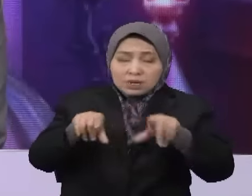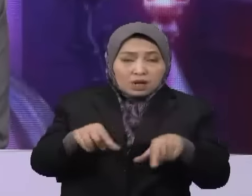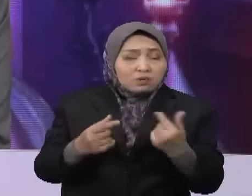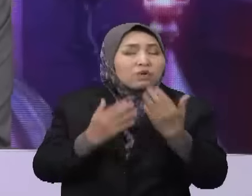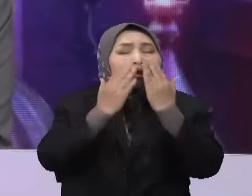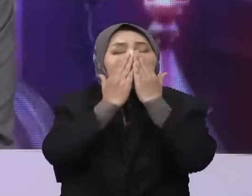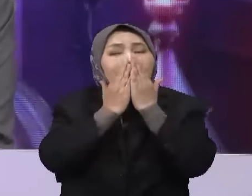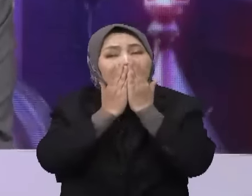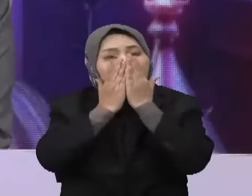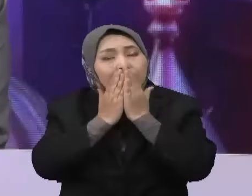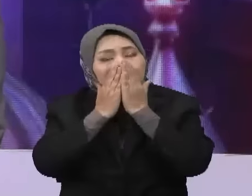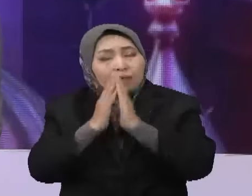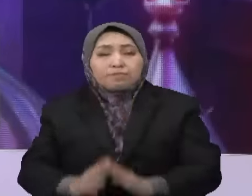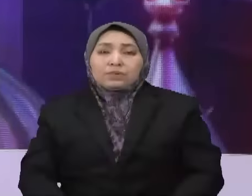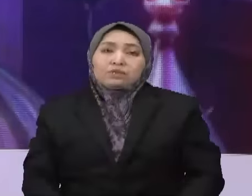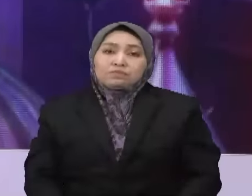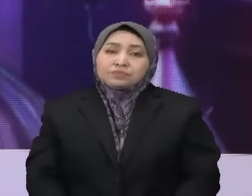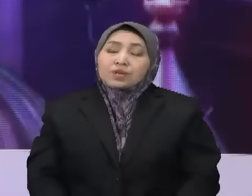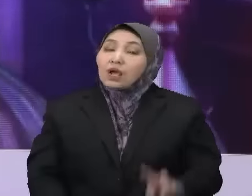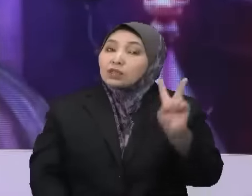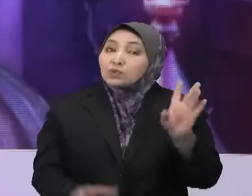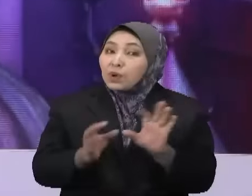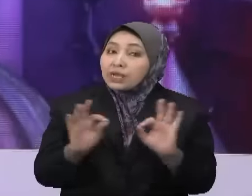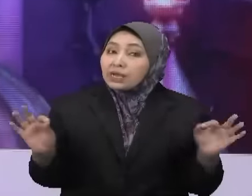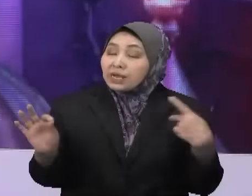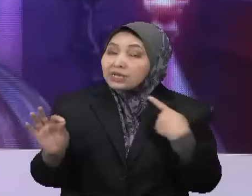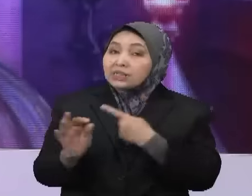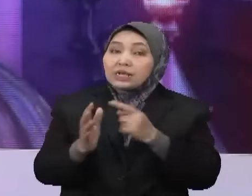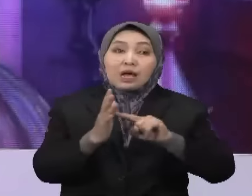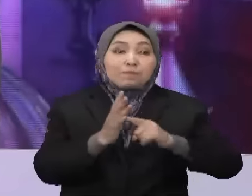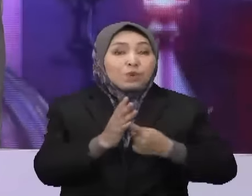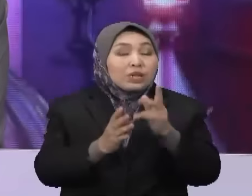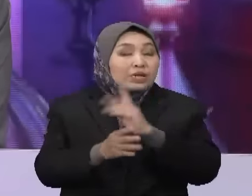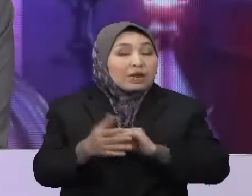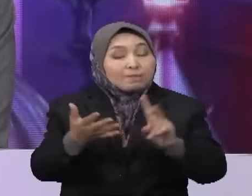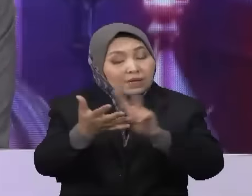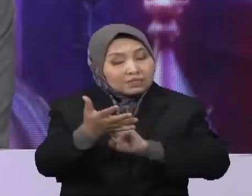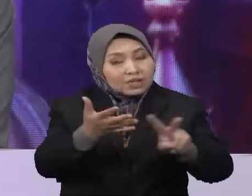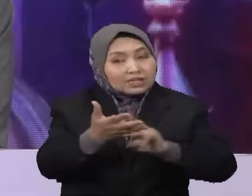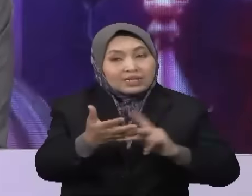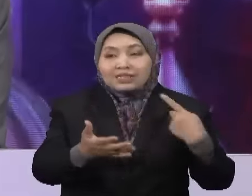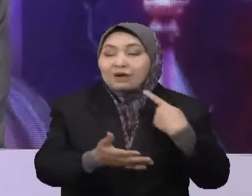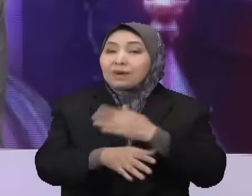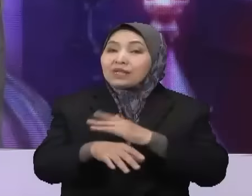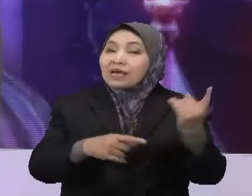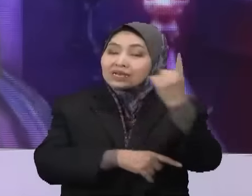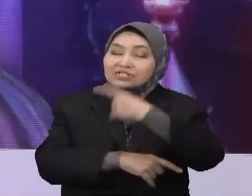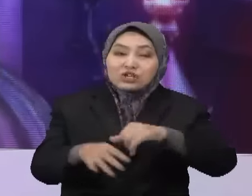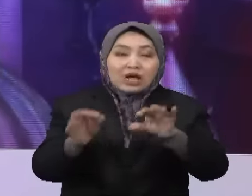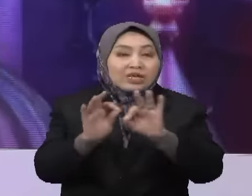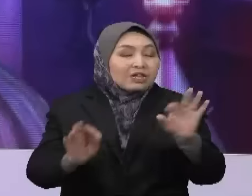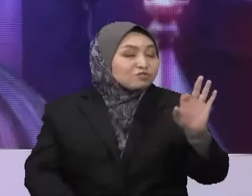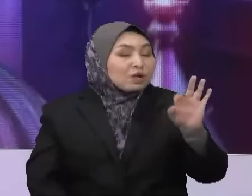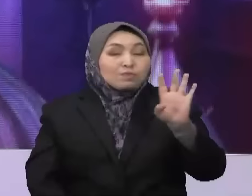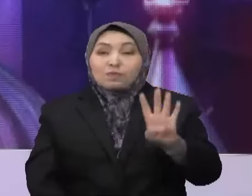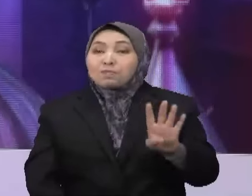Amin ya rabbal alamin. Dua ayat yang kita nak mulakan bacaan kita pada hari ini, ayat 94